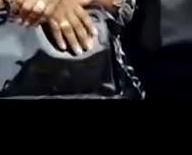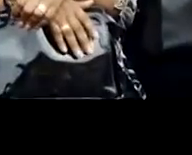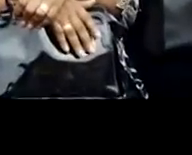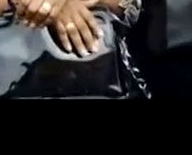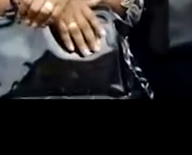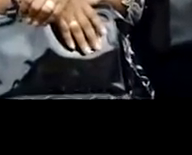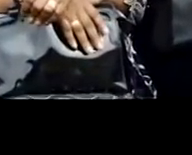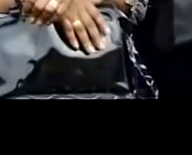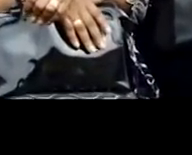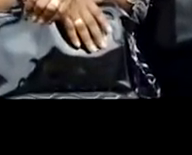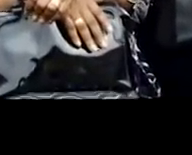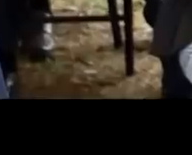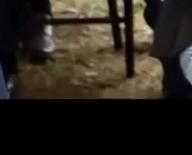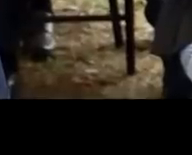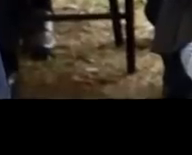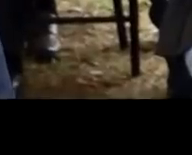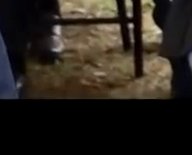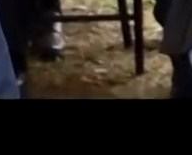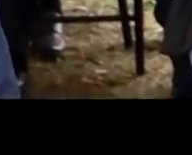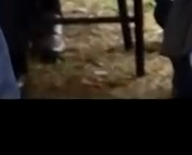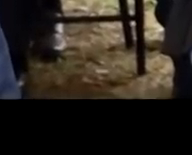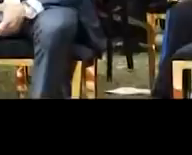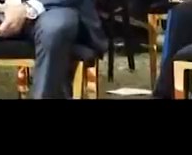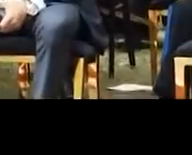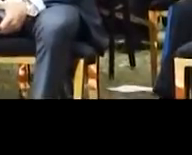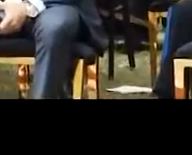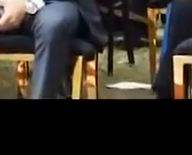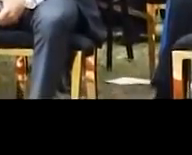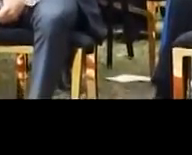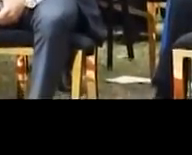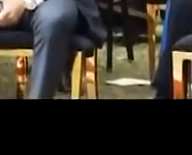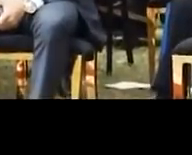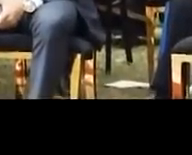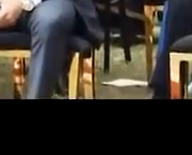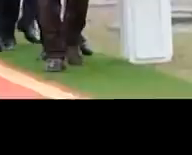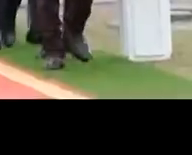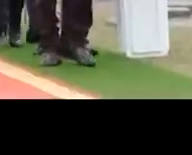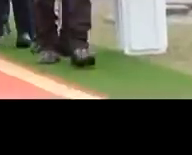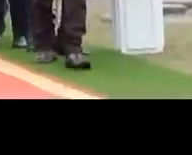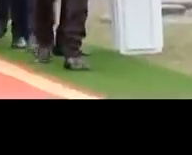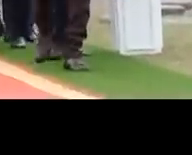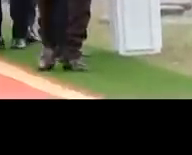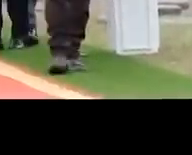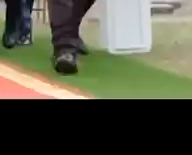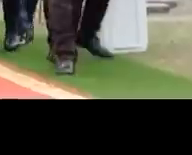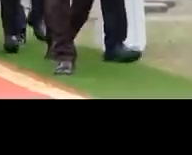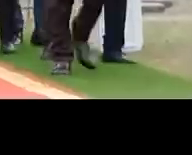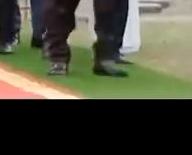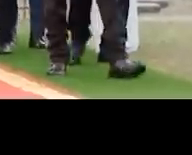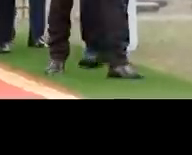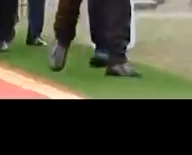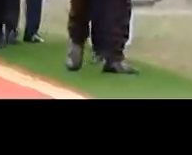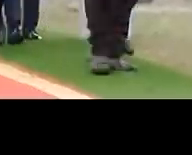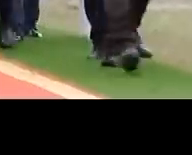Son décès survenu à Kinshasa a attristé de nombreuses personnes au-delà de sa famille biologique. Le chef de l'État,